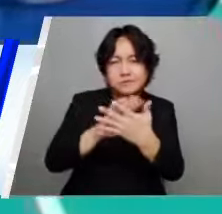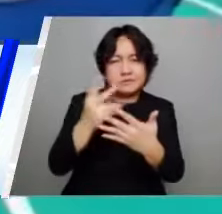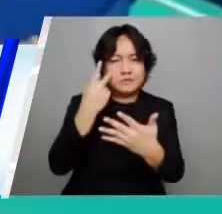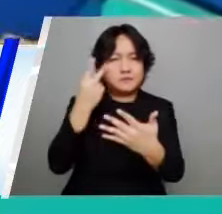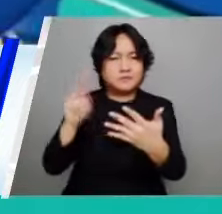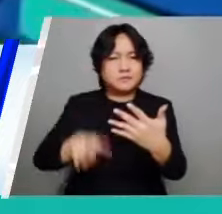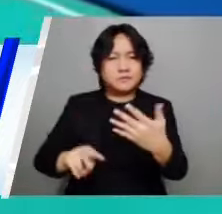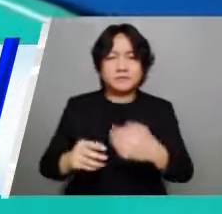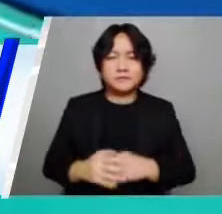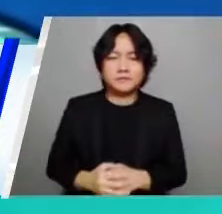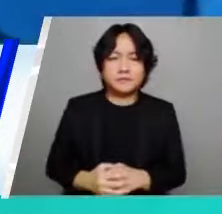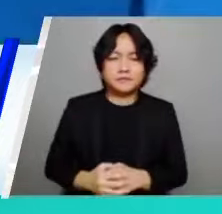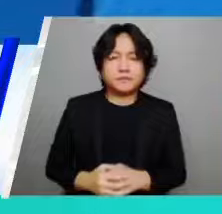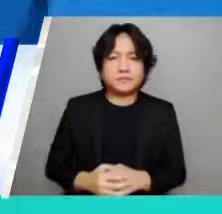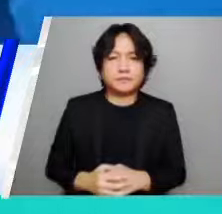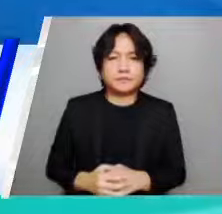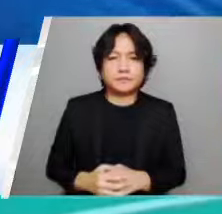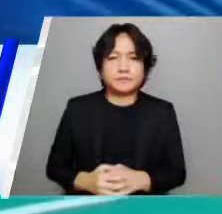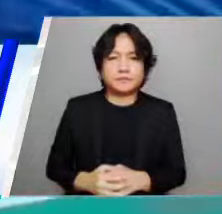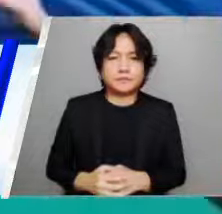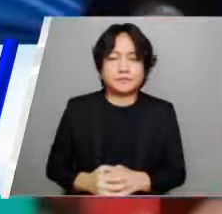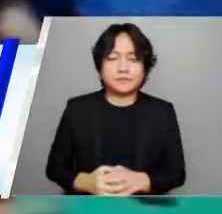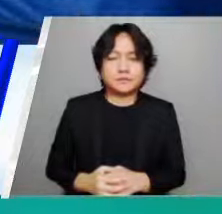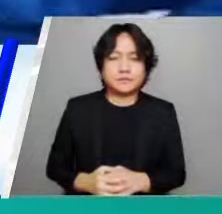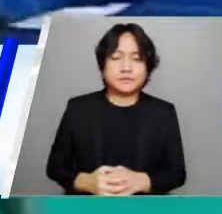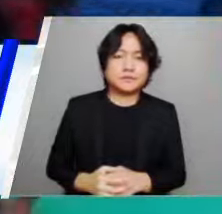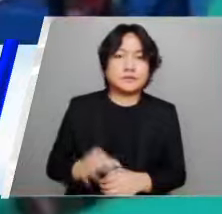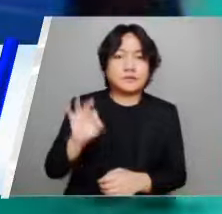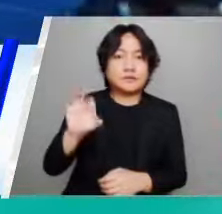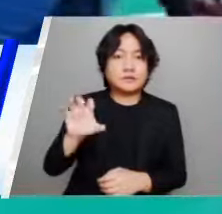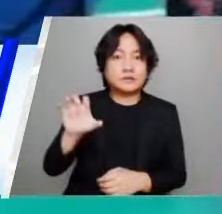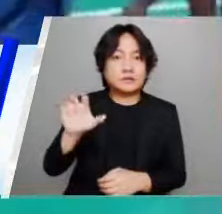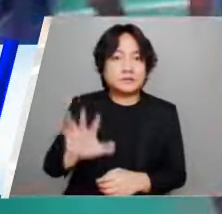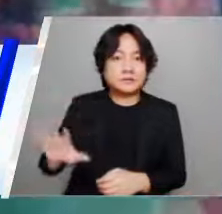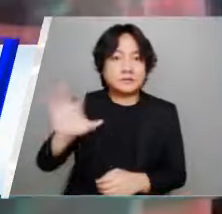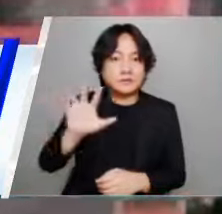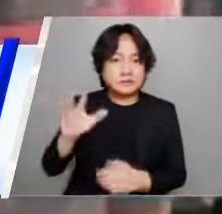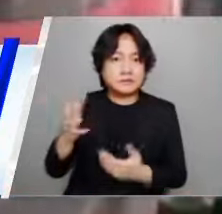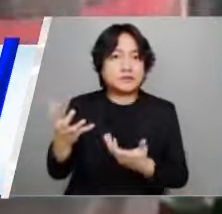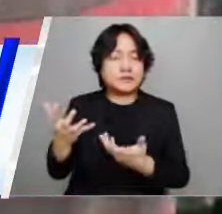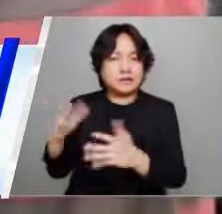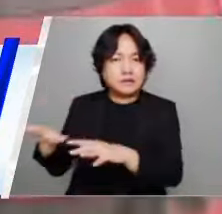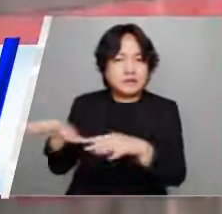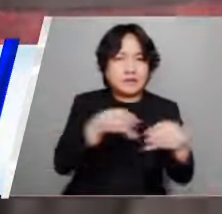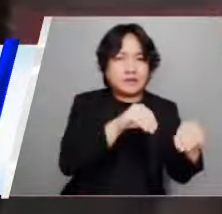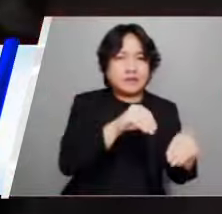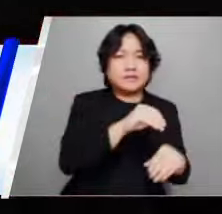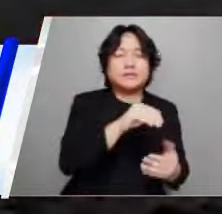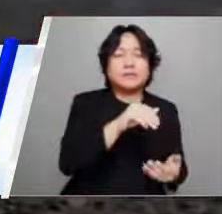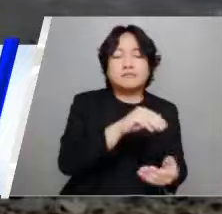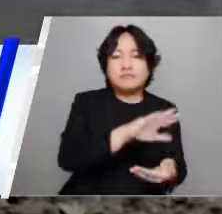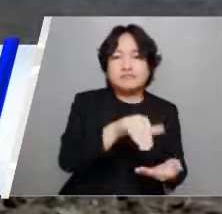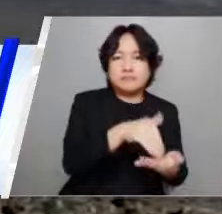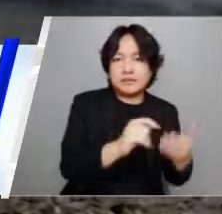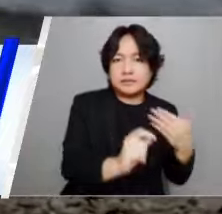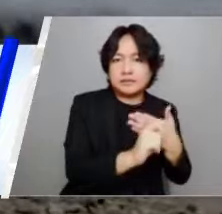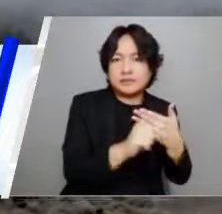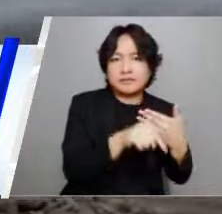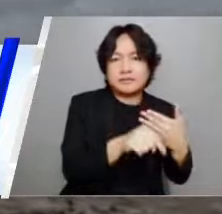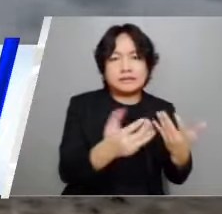Mahigit 900 ang inilikas mula sa mga coastal barangay na pinahiram na ng tent, higaan, pagkain at relief goods.